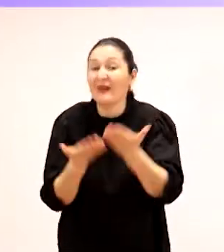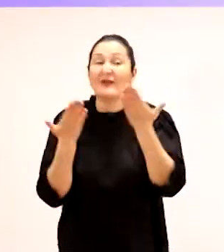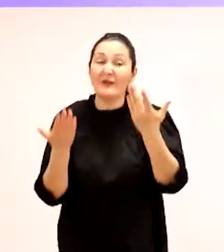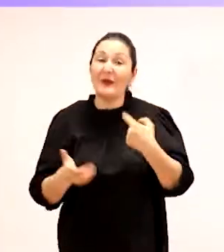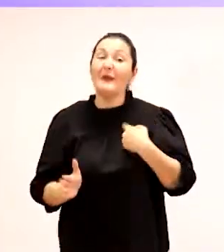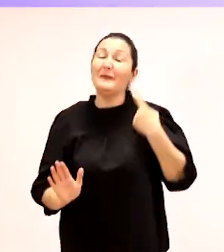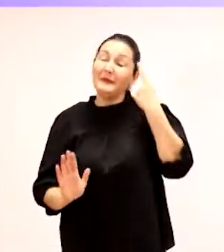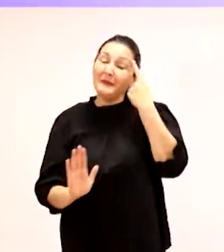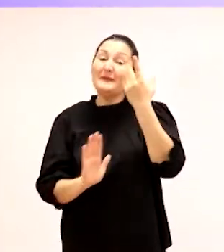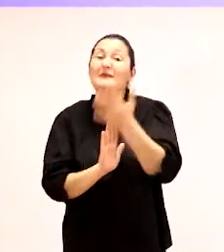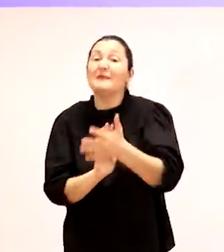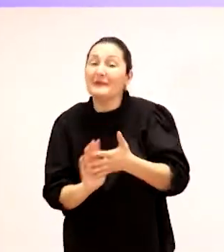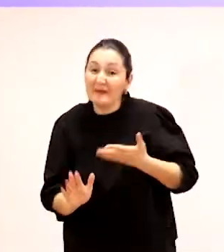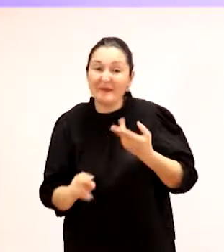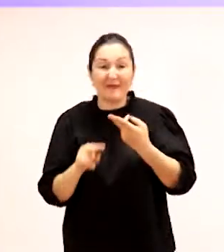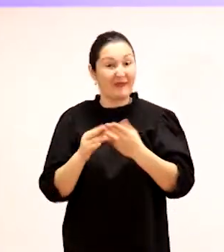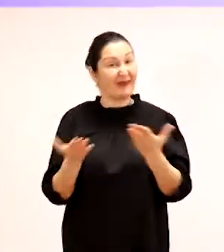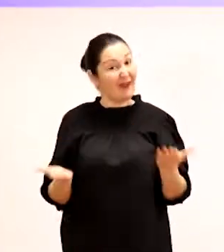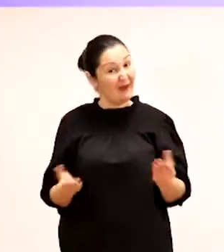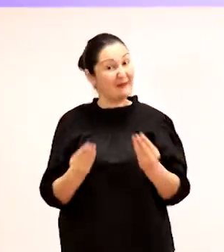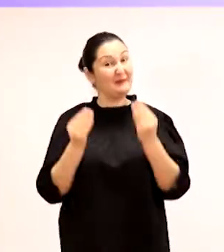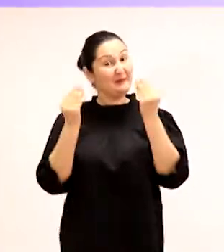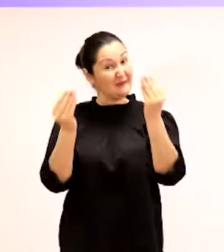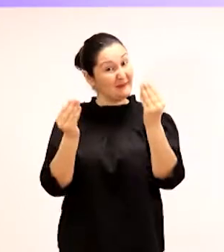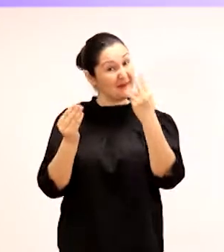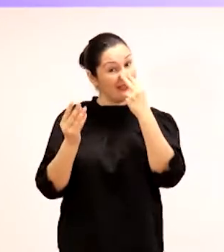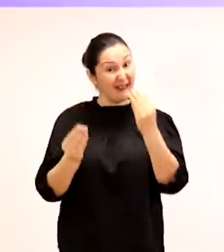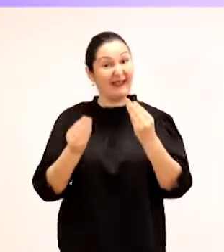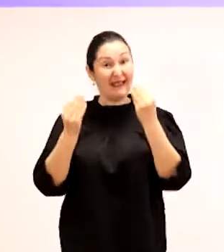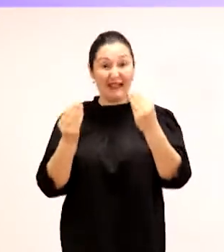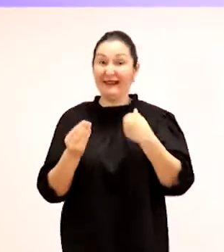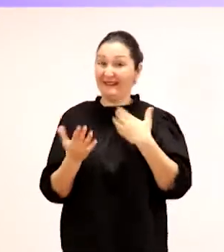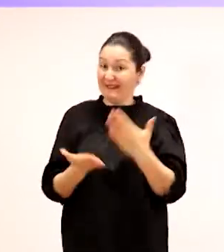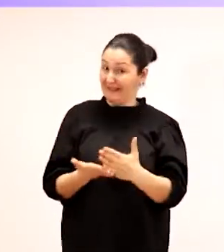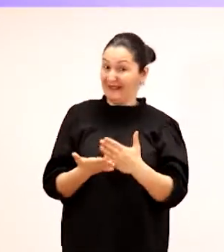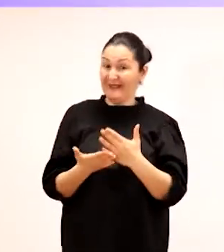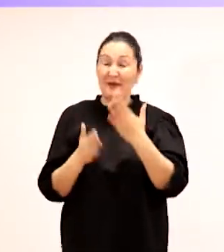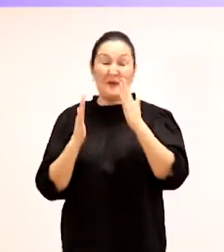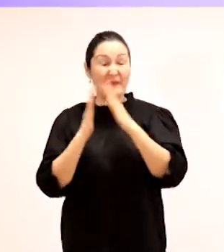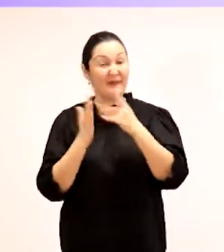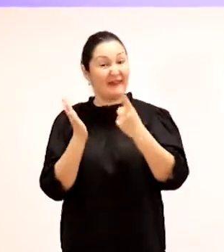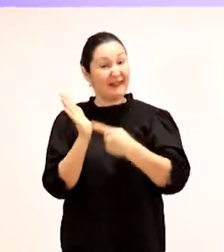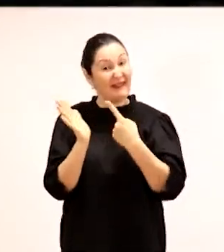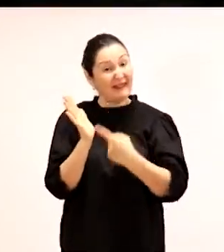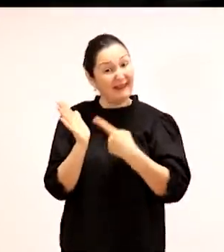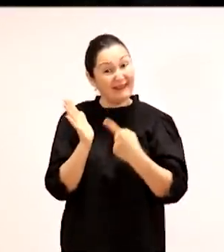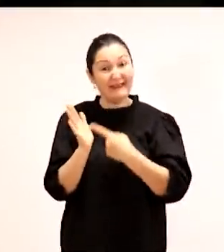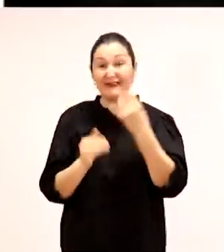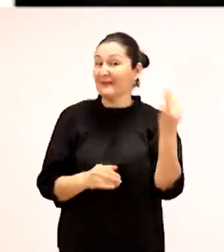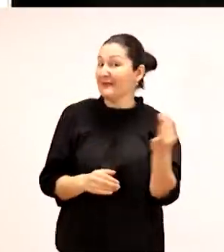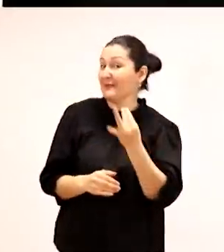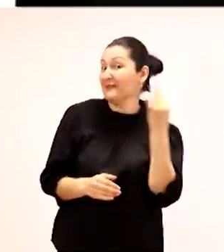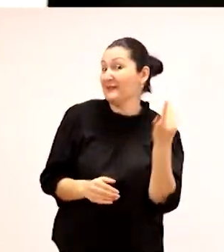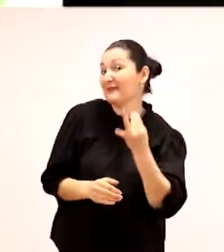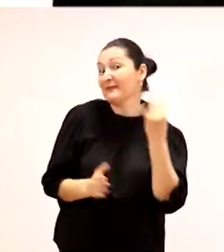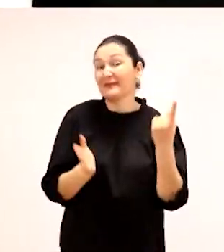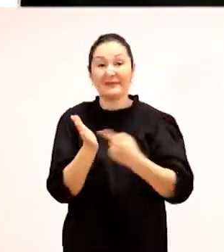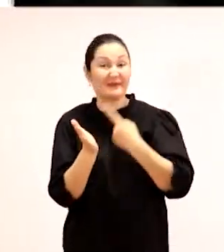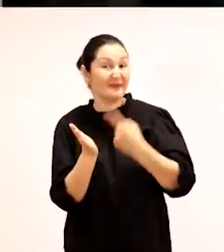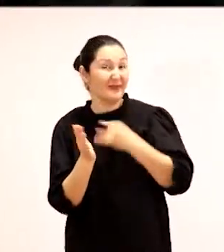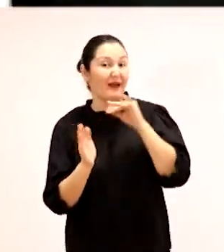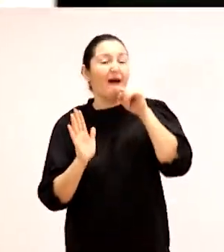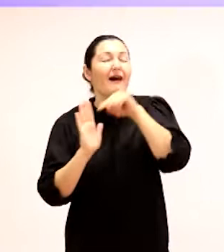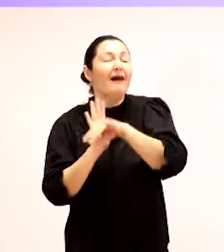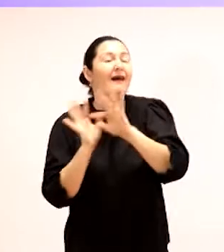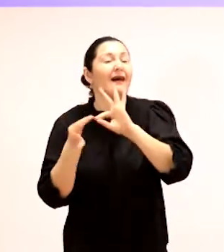поняла. Вот, ребята, глядите, у меня есть вот такая маленькая замечательная книжка. Ой. А